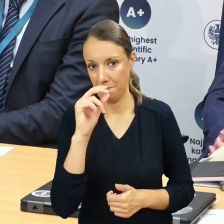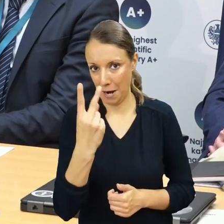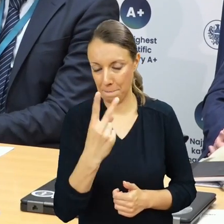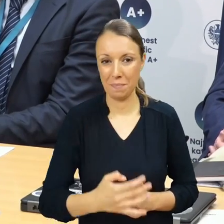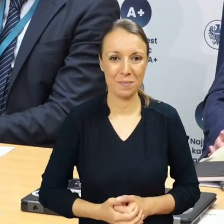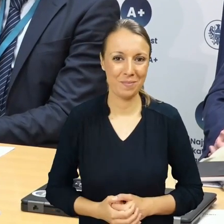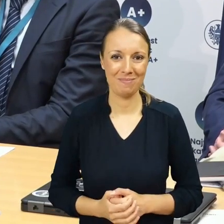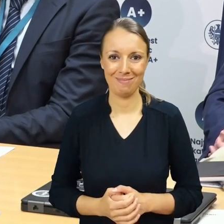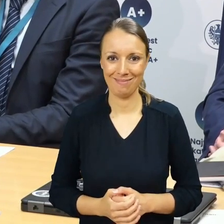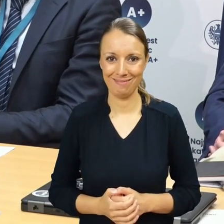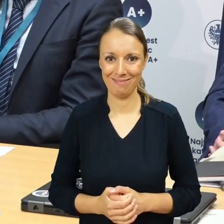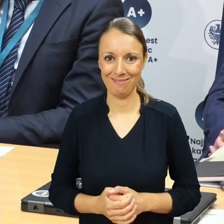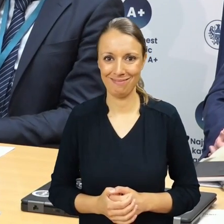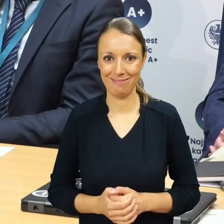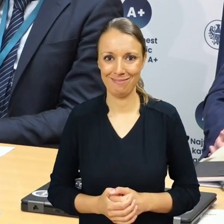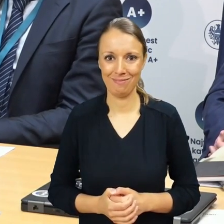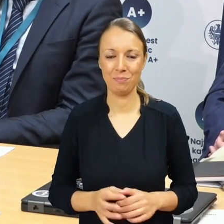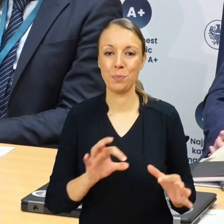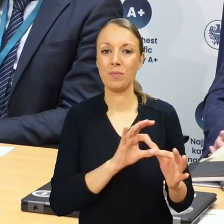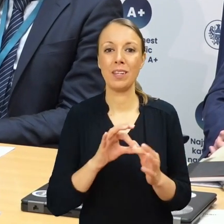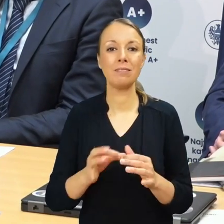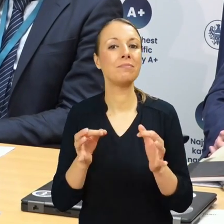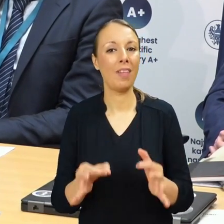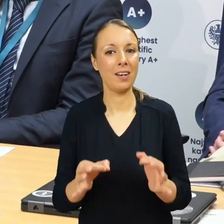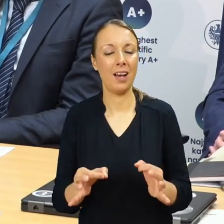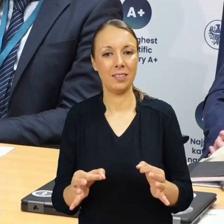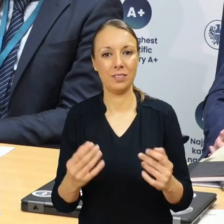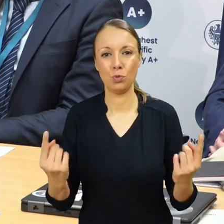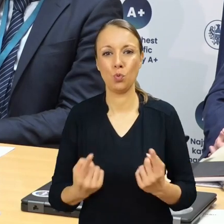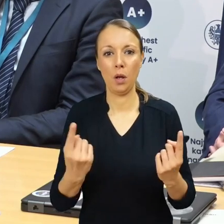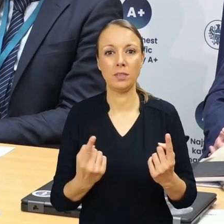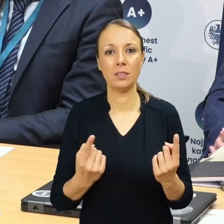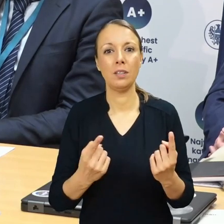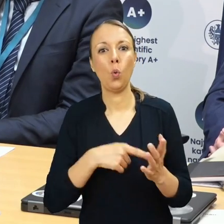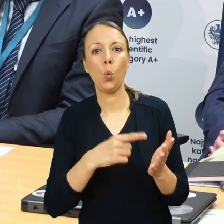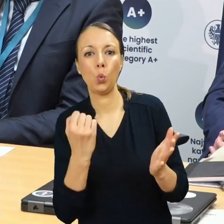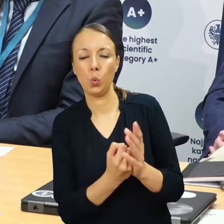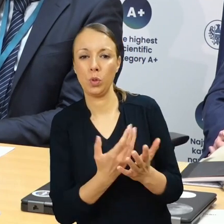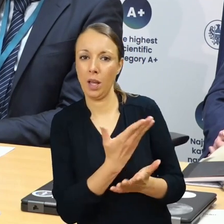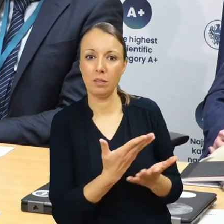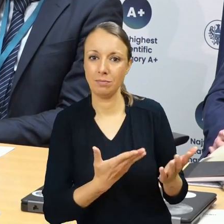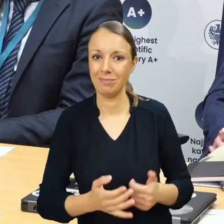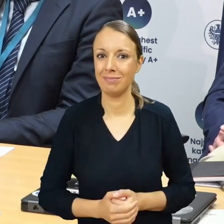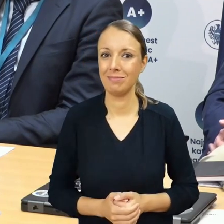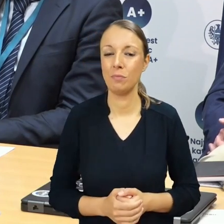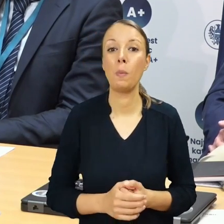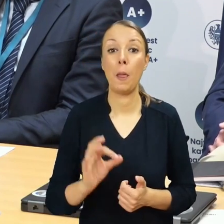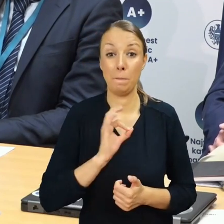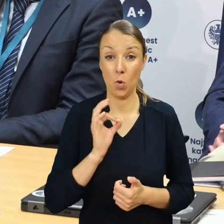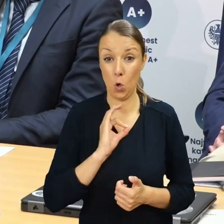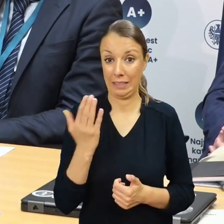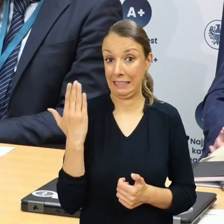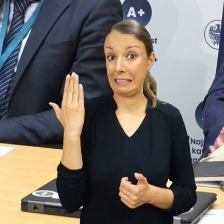takie związane z aktualnym kształtem tej ustawy. Moi przedmówcy zasygnalizowali dwa